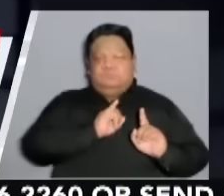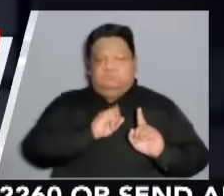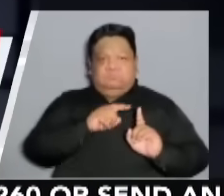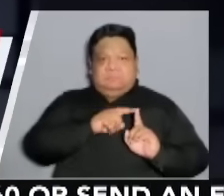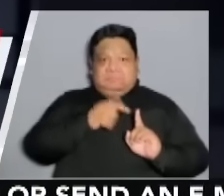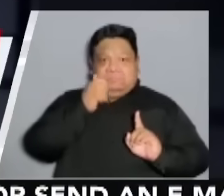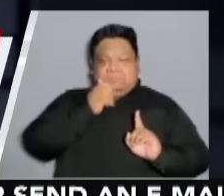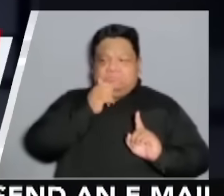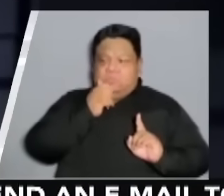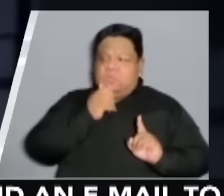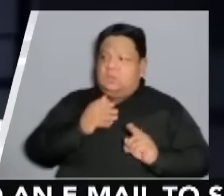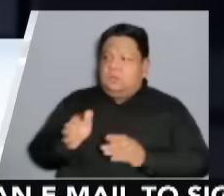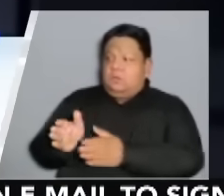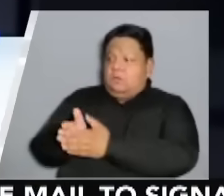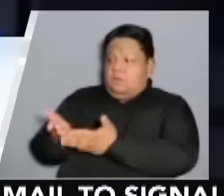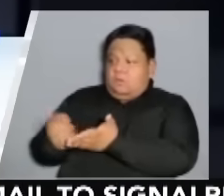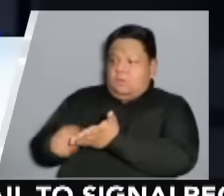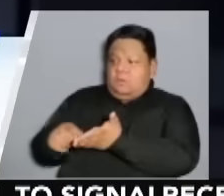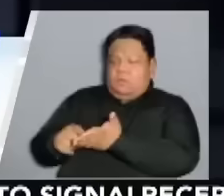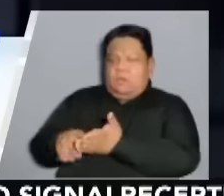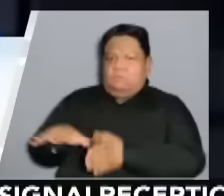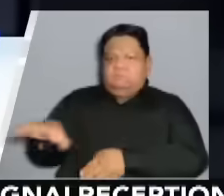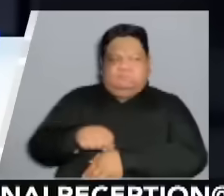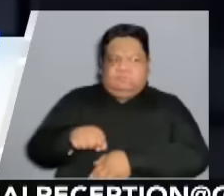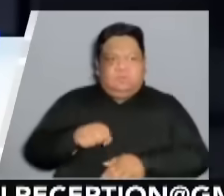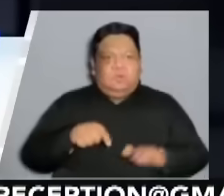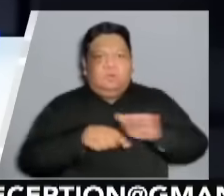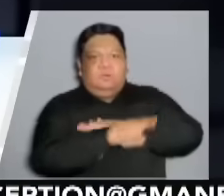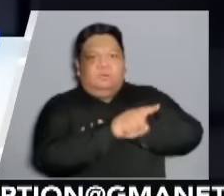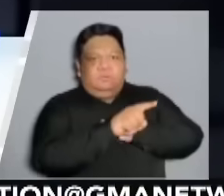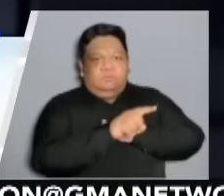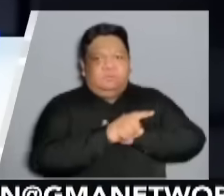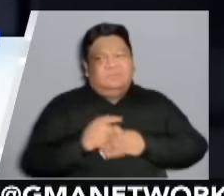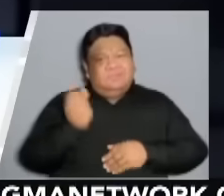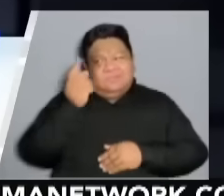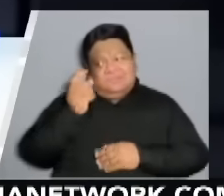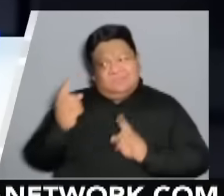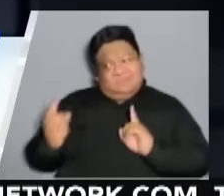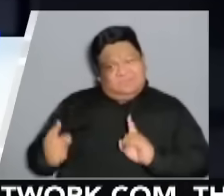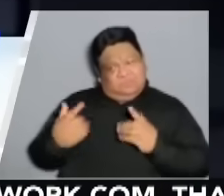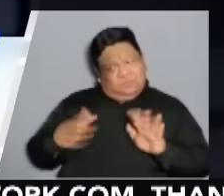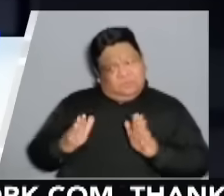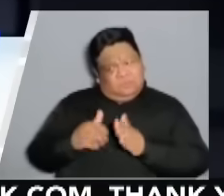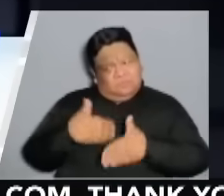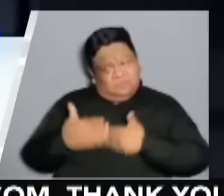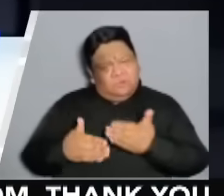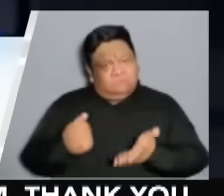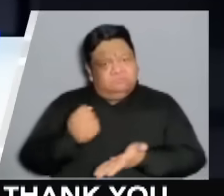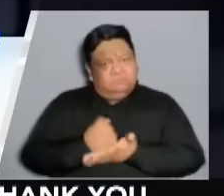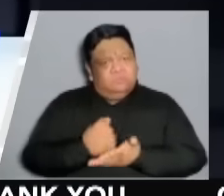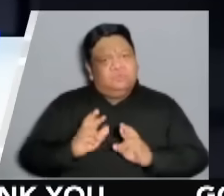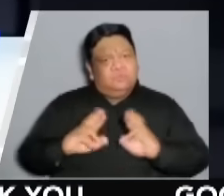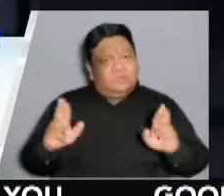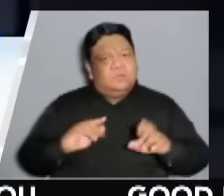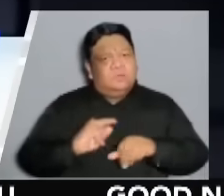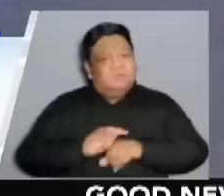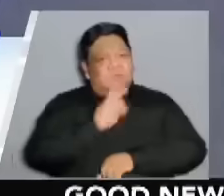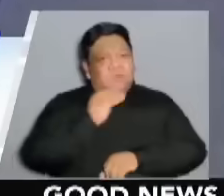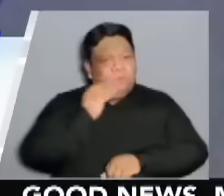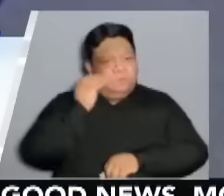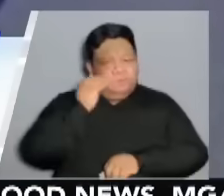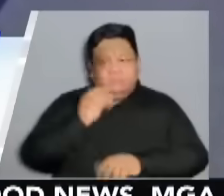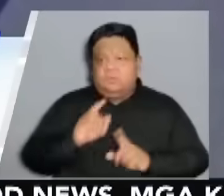area despite being processed already and cleared already for departure. And she was running back and forth po